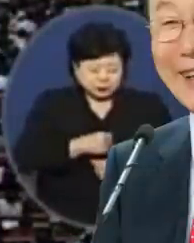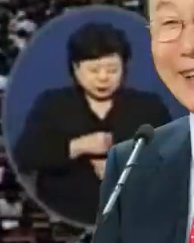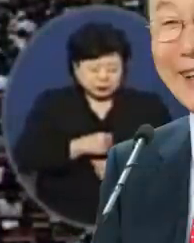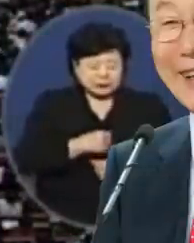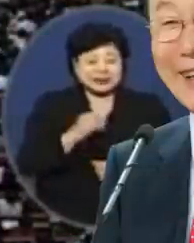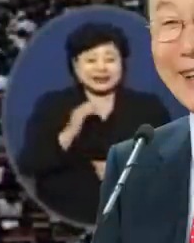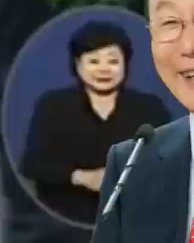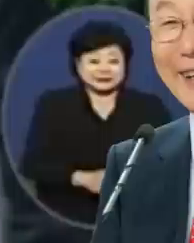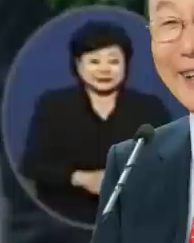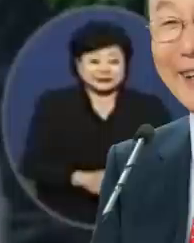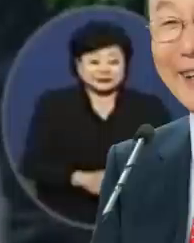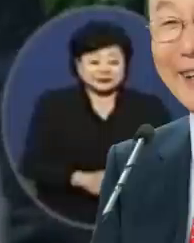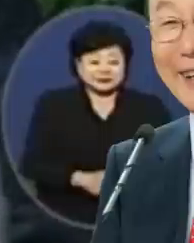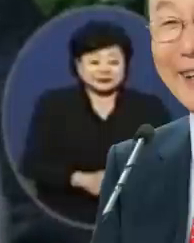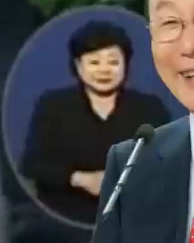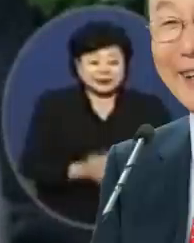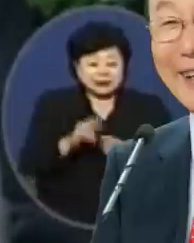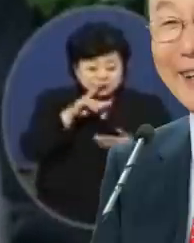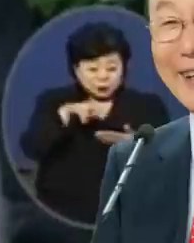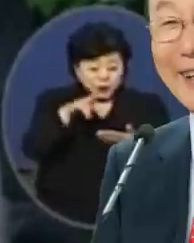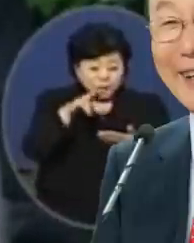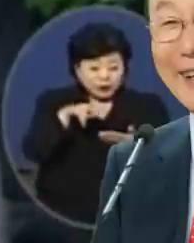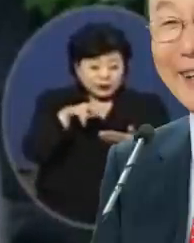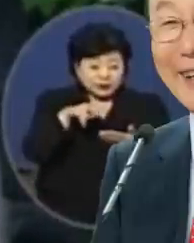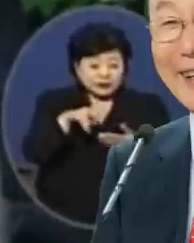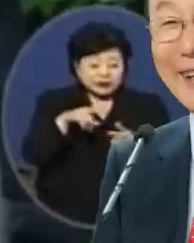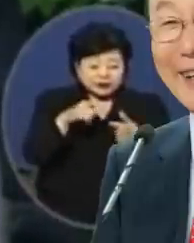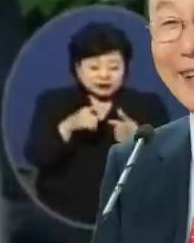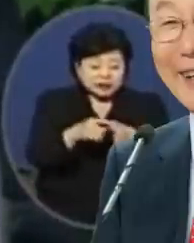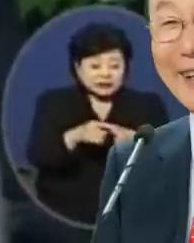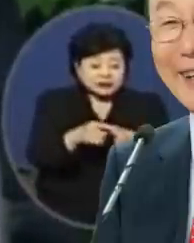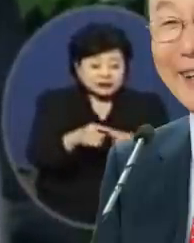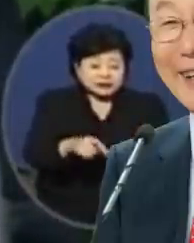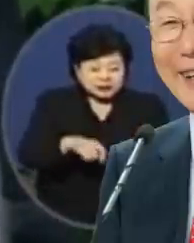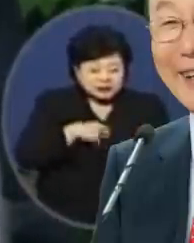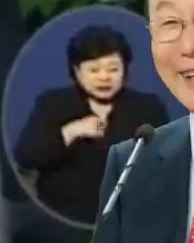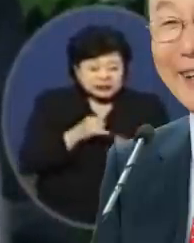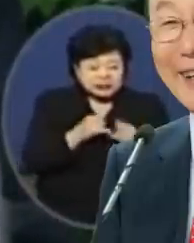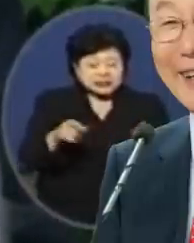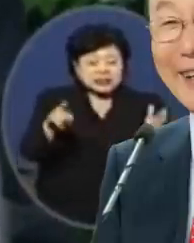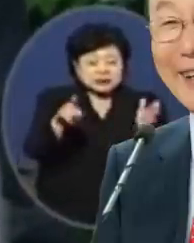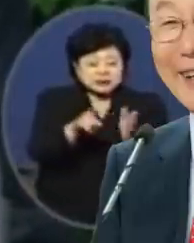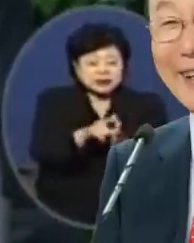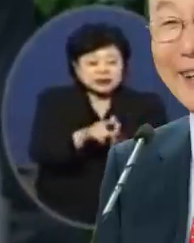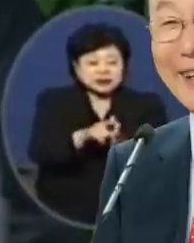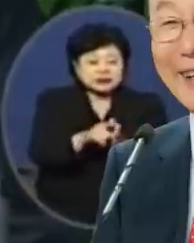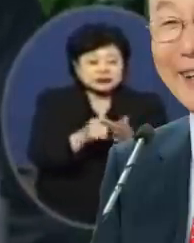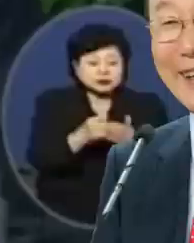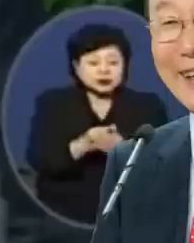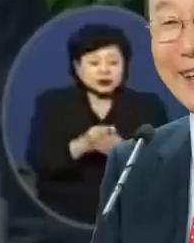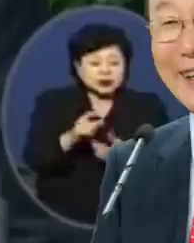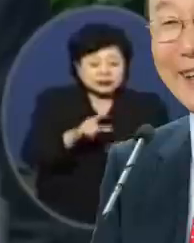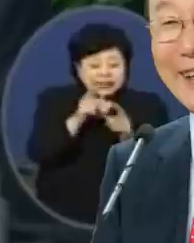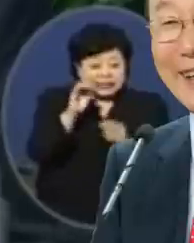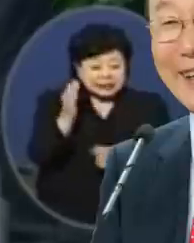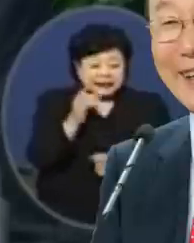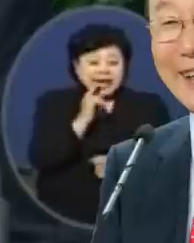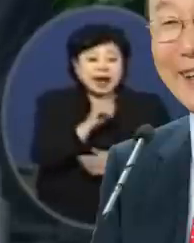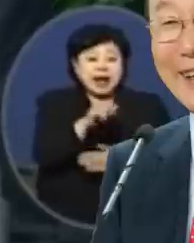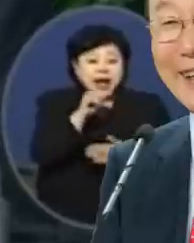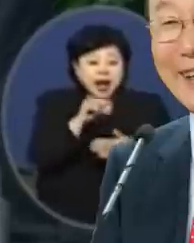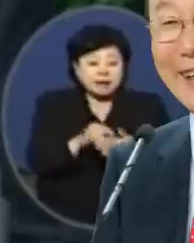되겠다는 것입니다. 성경에는 첫째로 나의 의는 믿음으로 말미암아 살리라고 말했습니다. 것입니다.